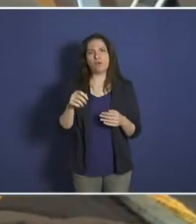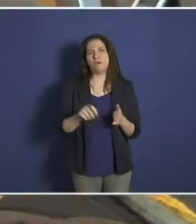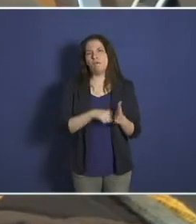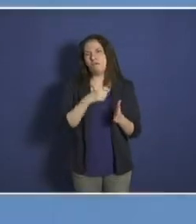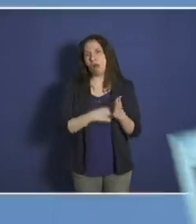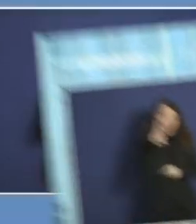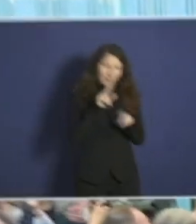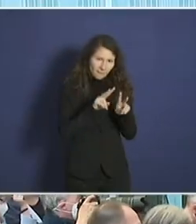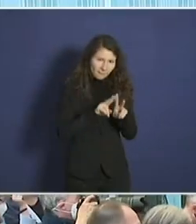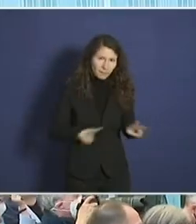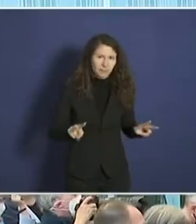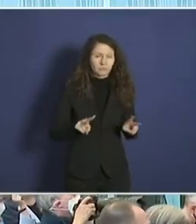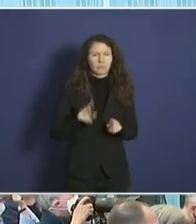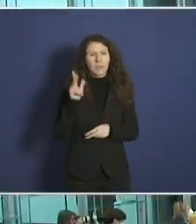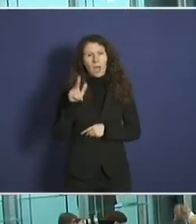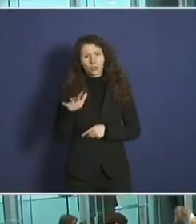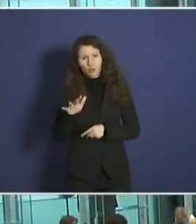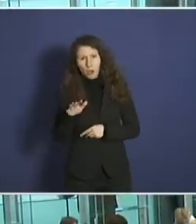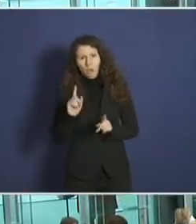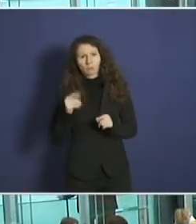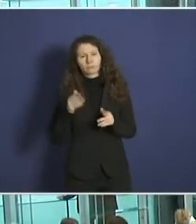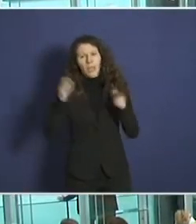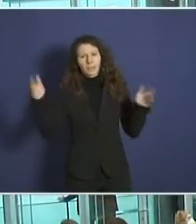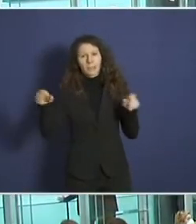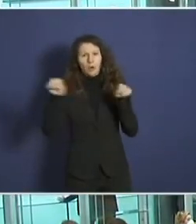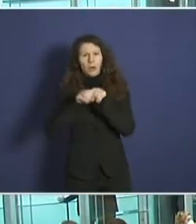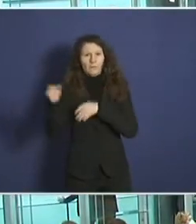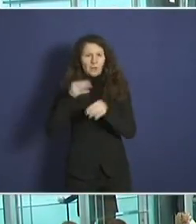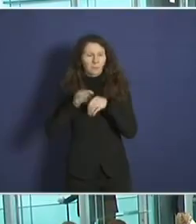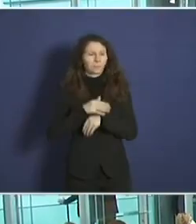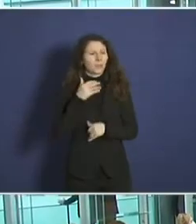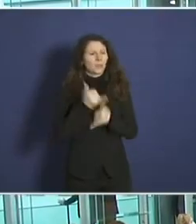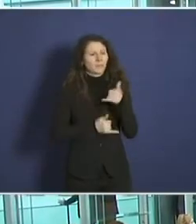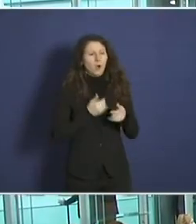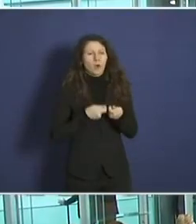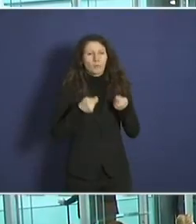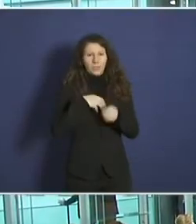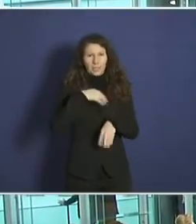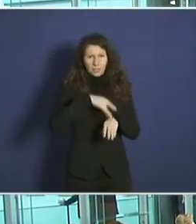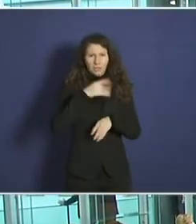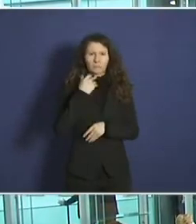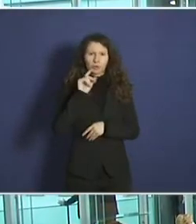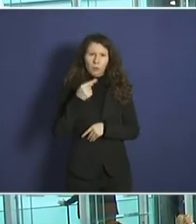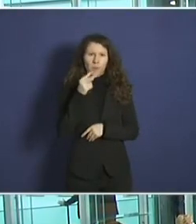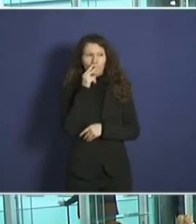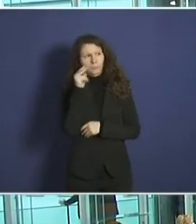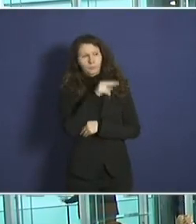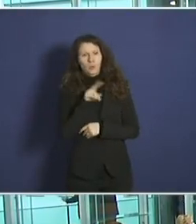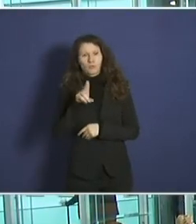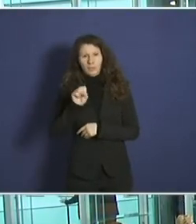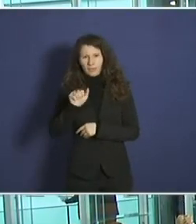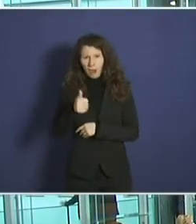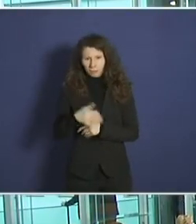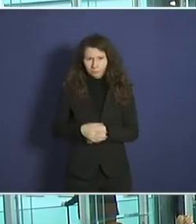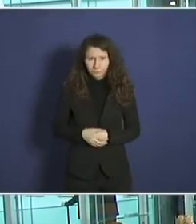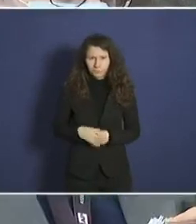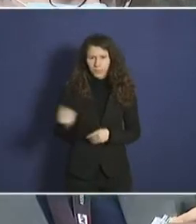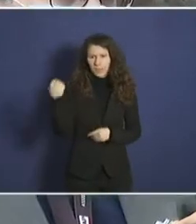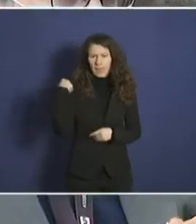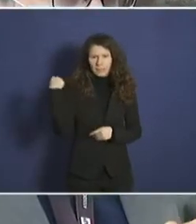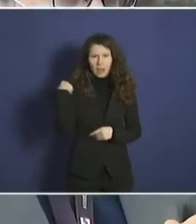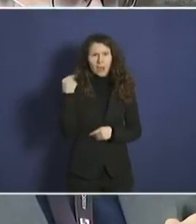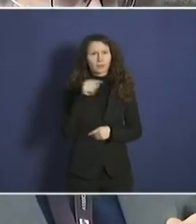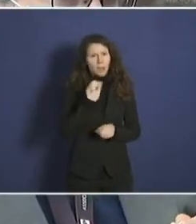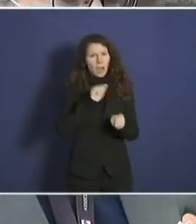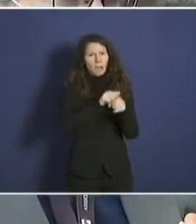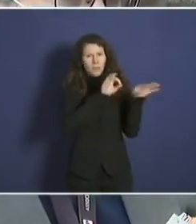Partei? Frau Bundeskanzlerin, ich würde gerne nochmal auf die USA blicken. Bei der Inauguration gestern hat man ja